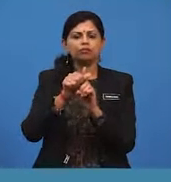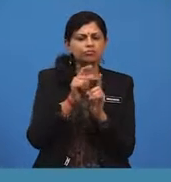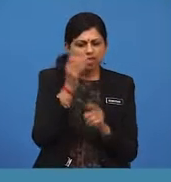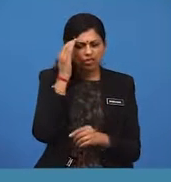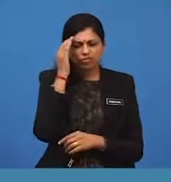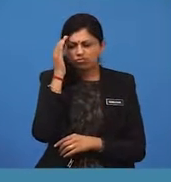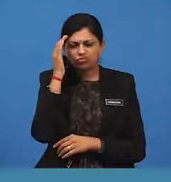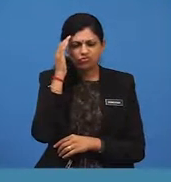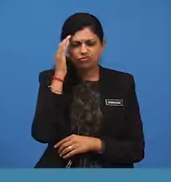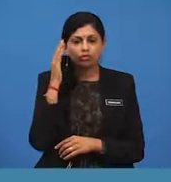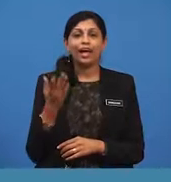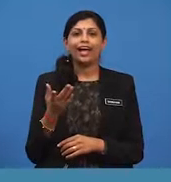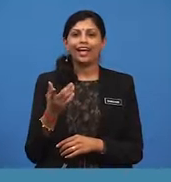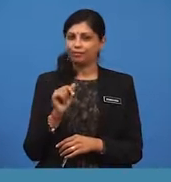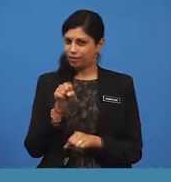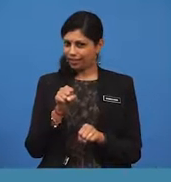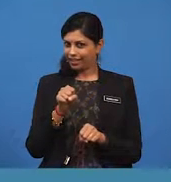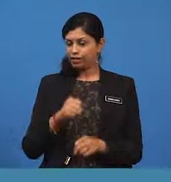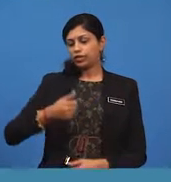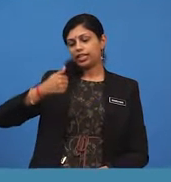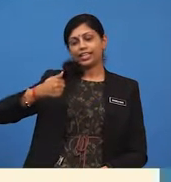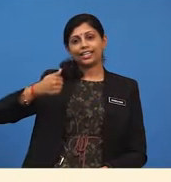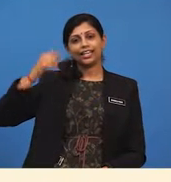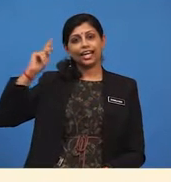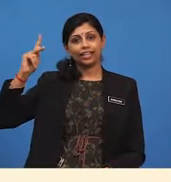petua tangan kanan Fleming.